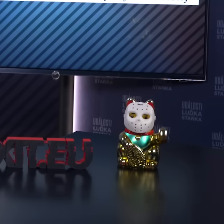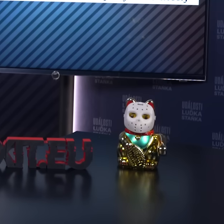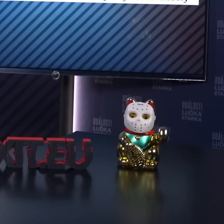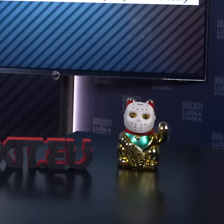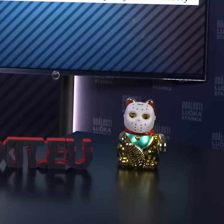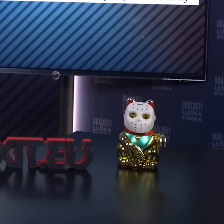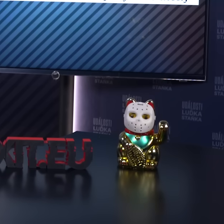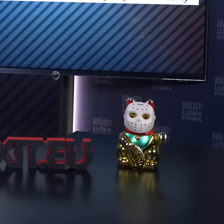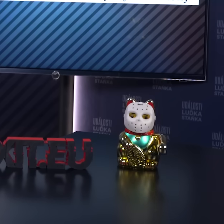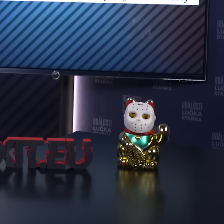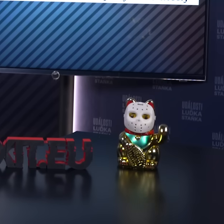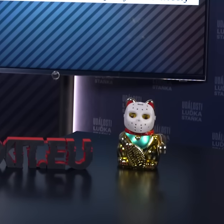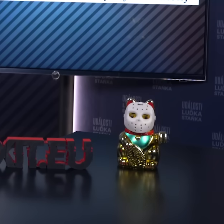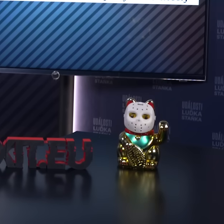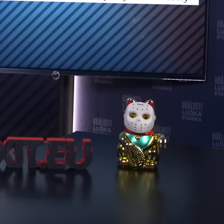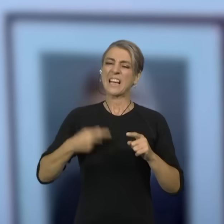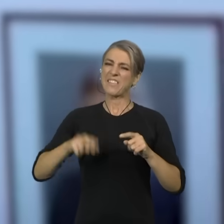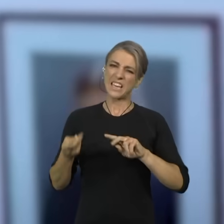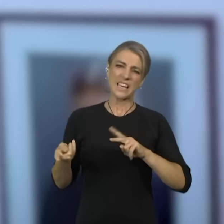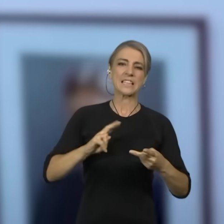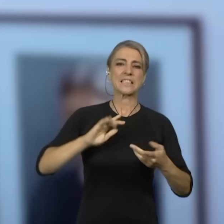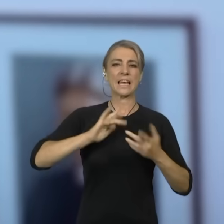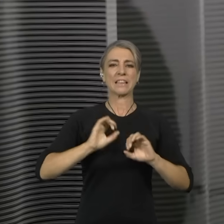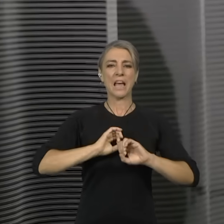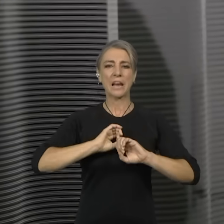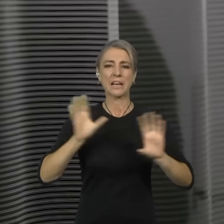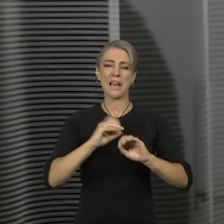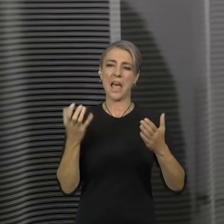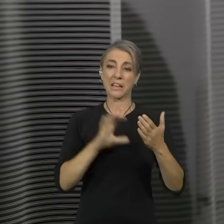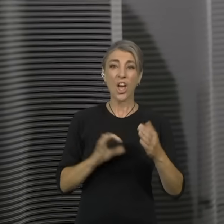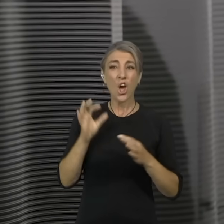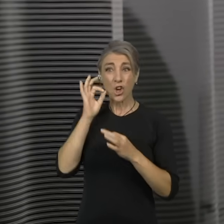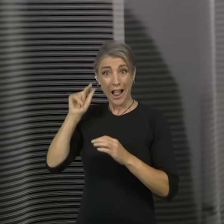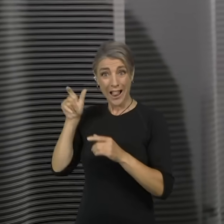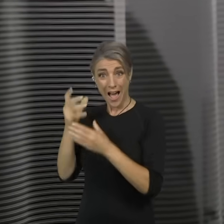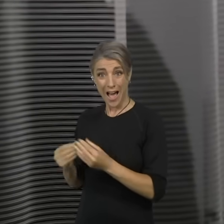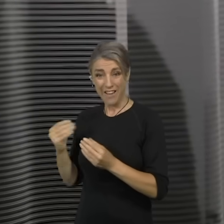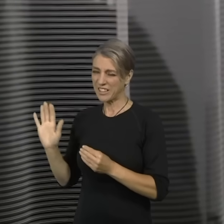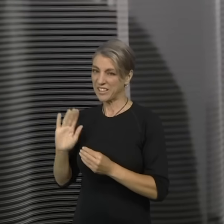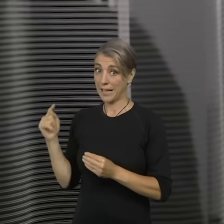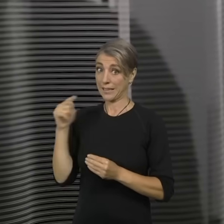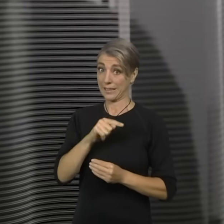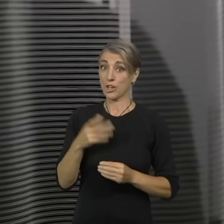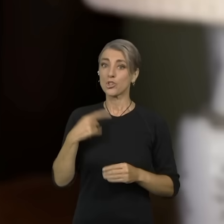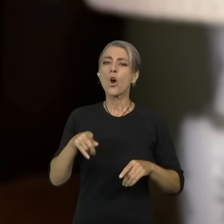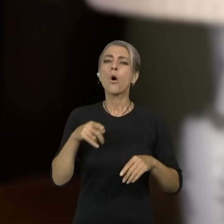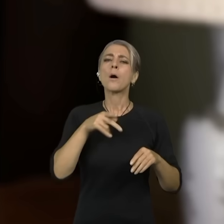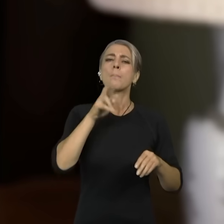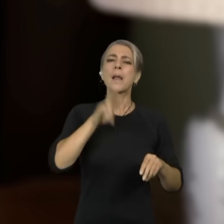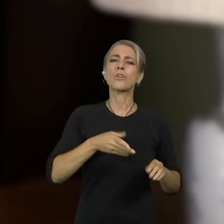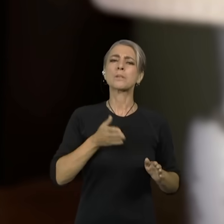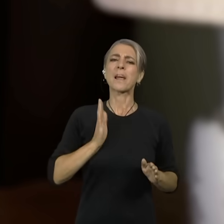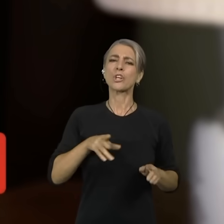asi nejvíc byly ty fantastické spoty v tomto klipu hraje kočka vedlejší roli hlavní má šéf vládní strany právo a